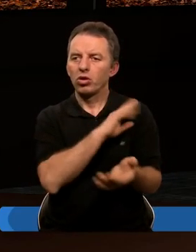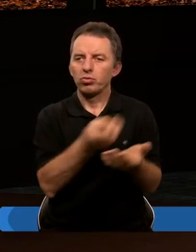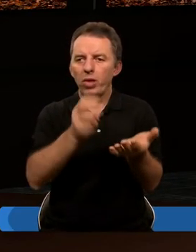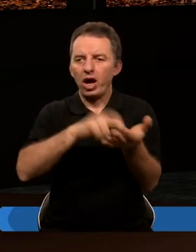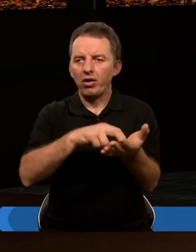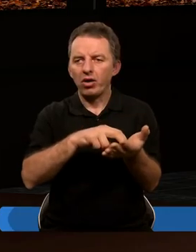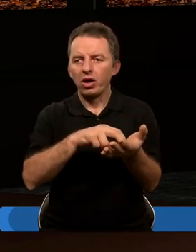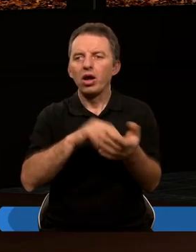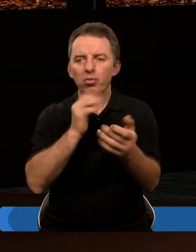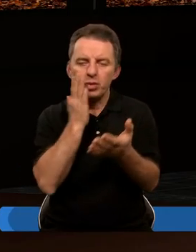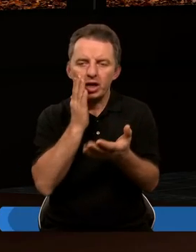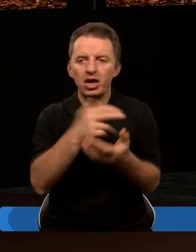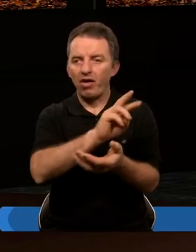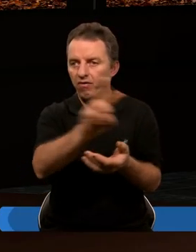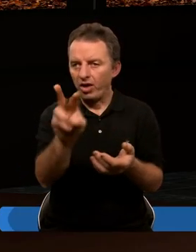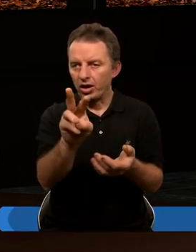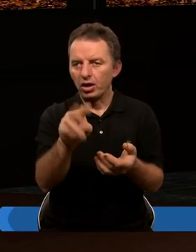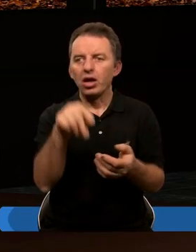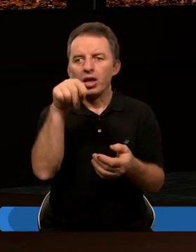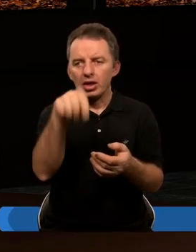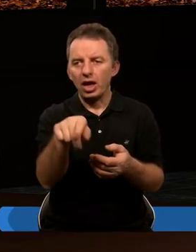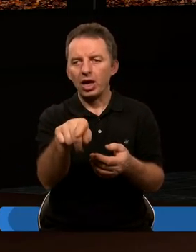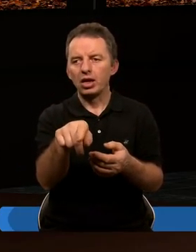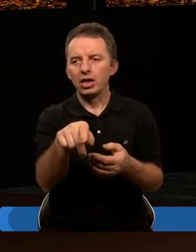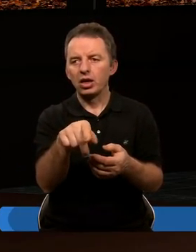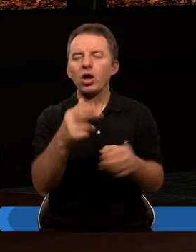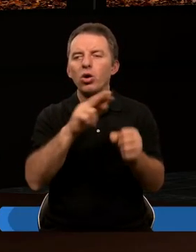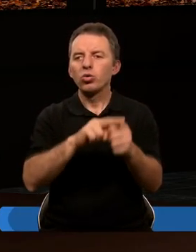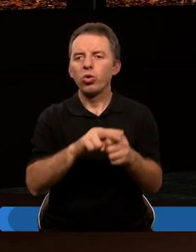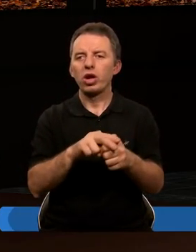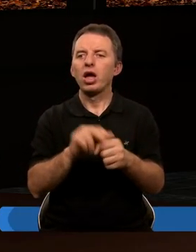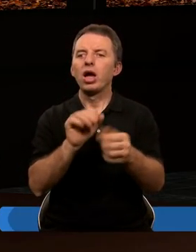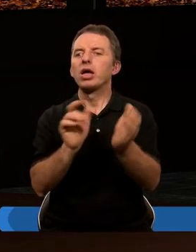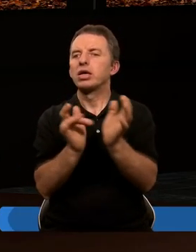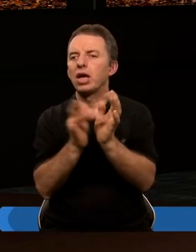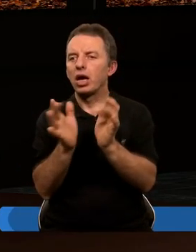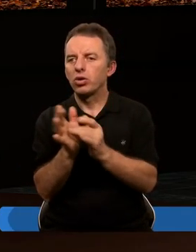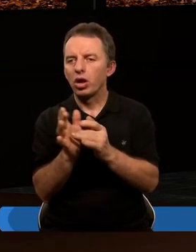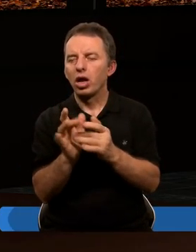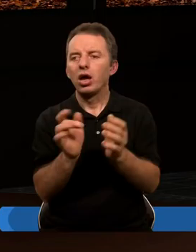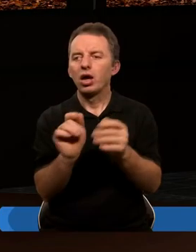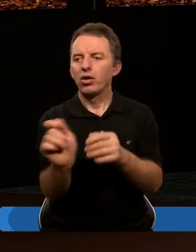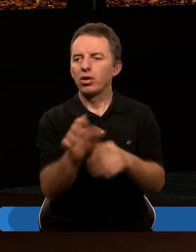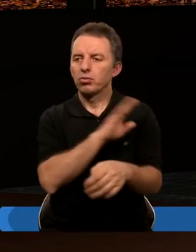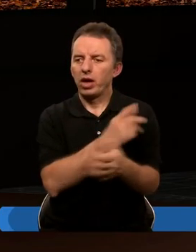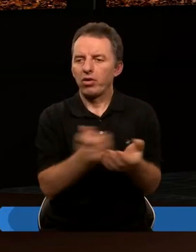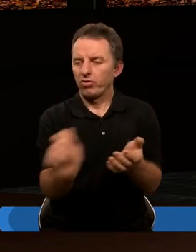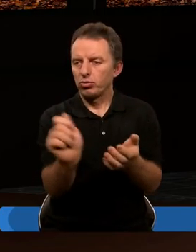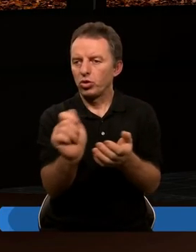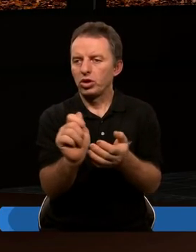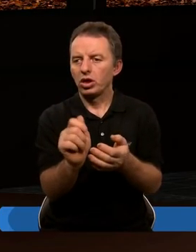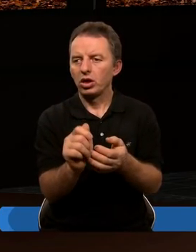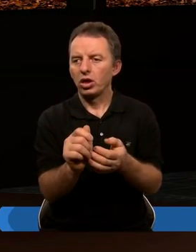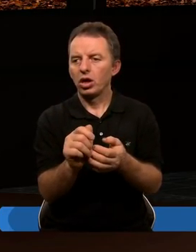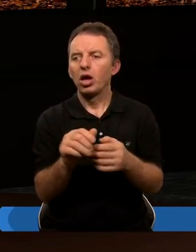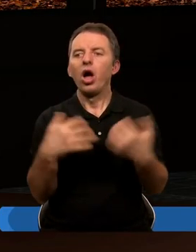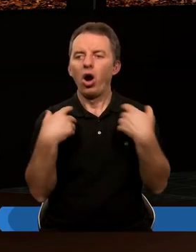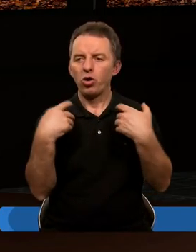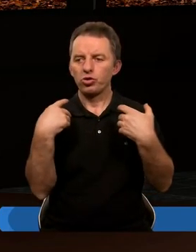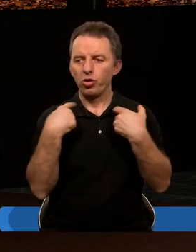martwych, mieszka w was, wtedy ten, który Jezusa Chrystusa z martwych wzbudził,